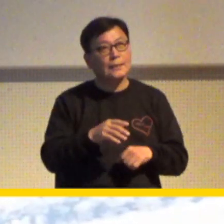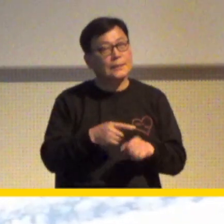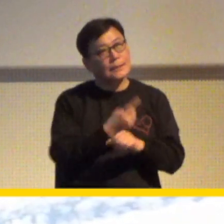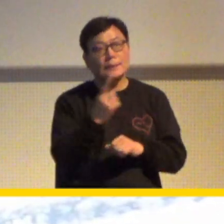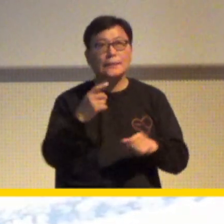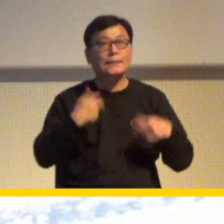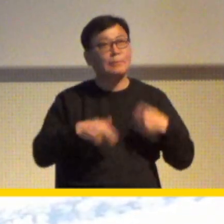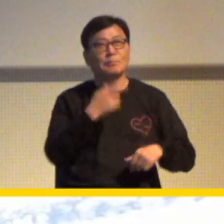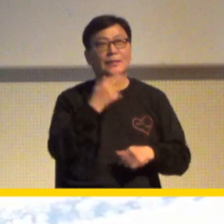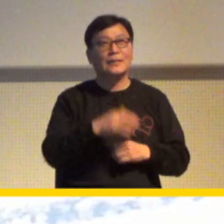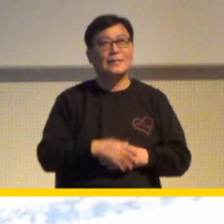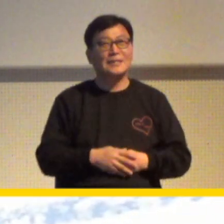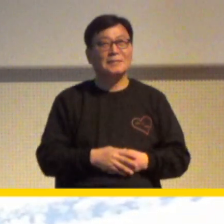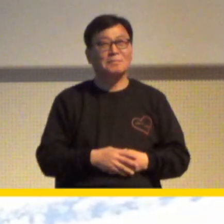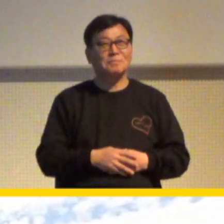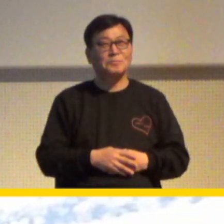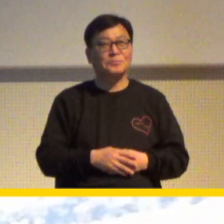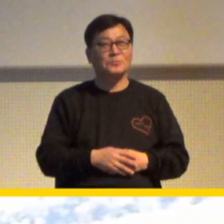네.